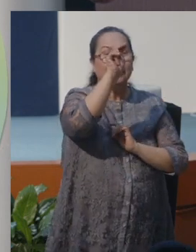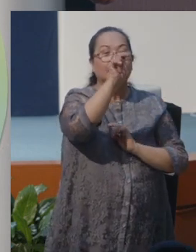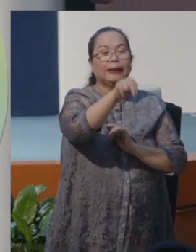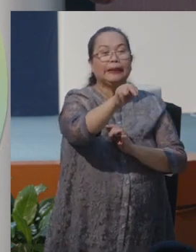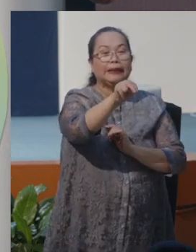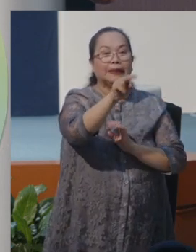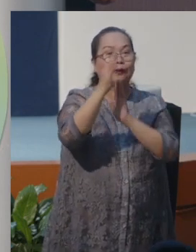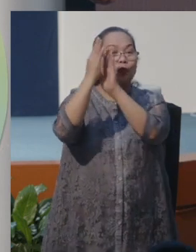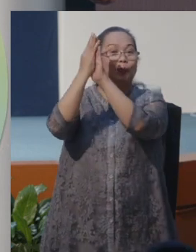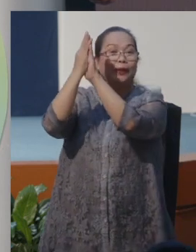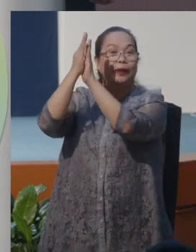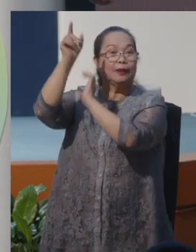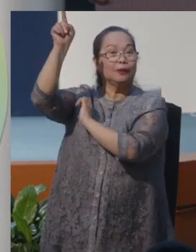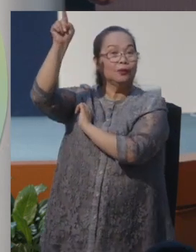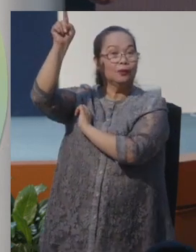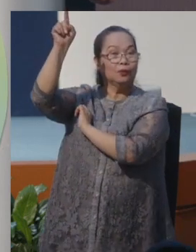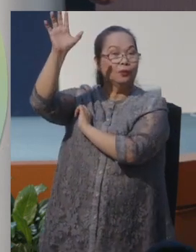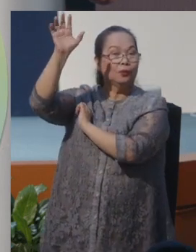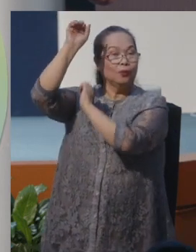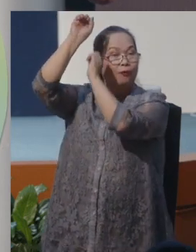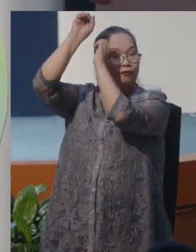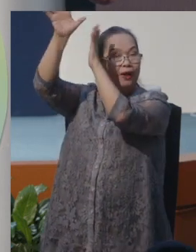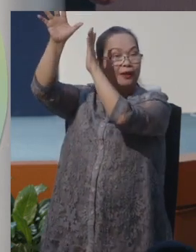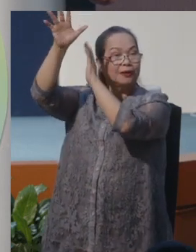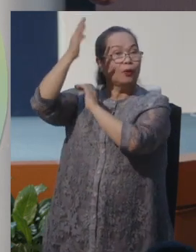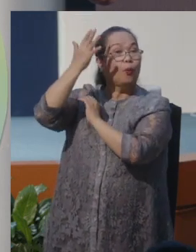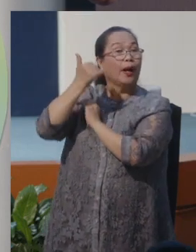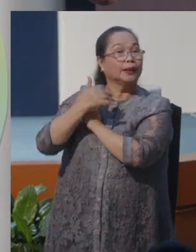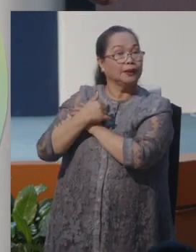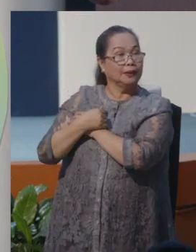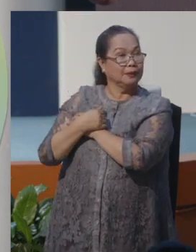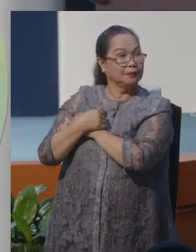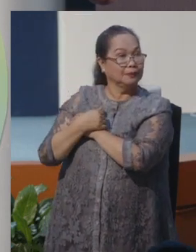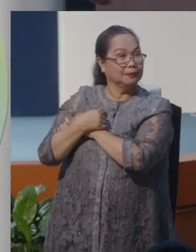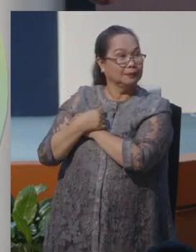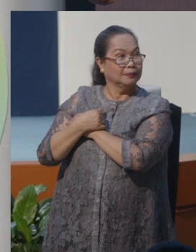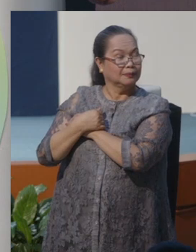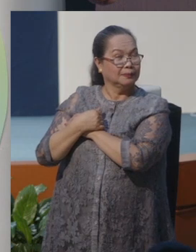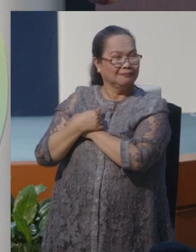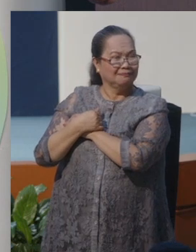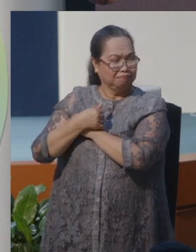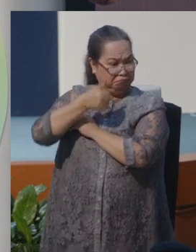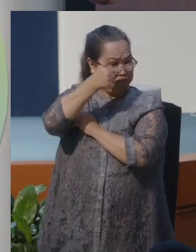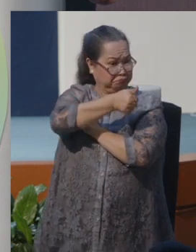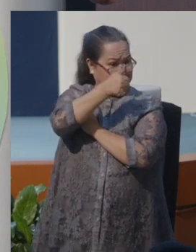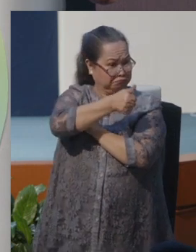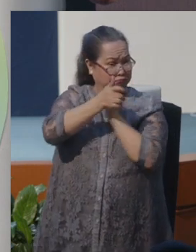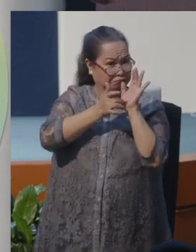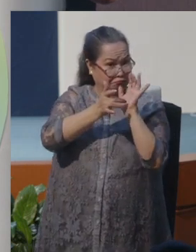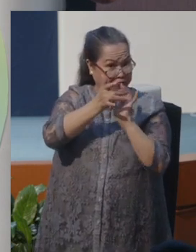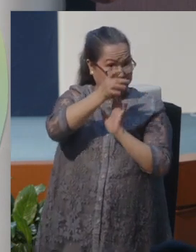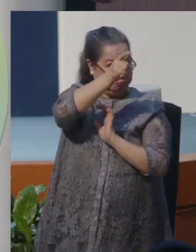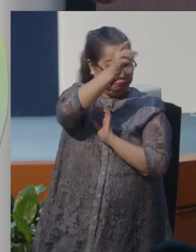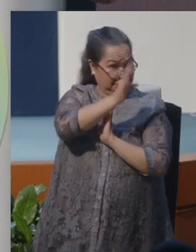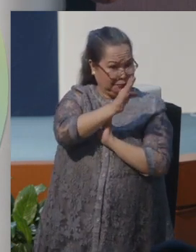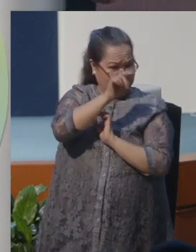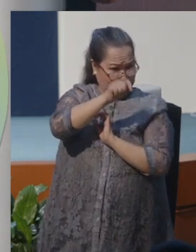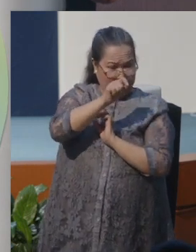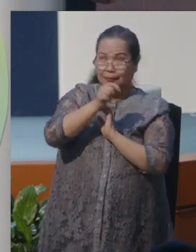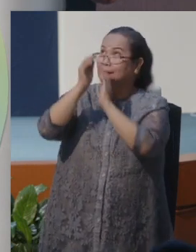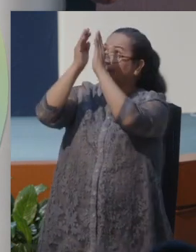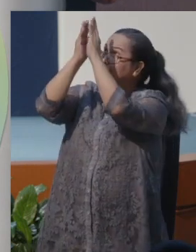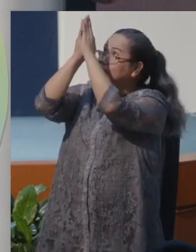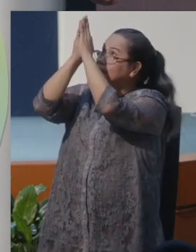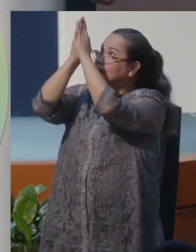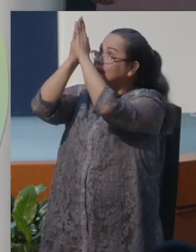kinailangang manalangin sa Diyos Ama? Diyos siya, pero kinailangan niyang